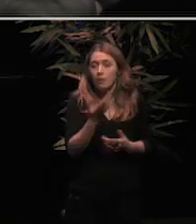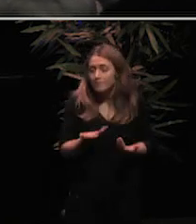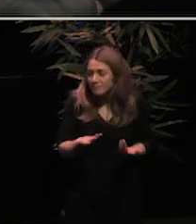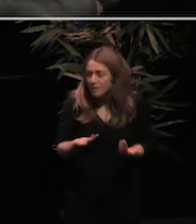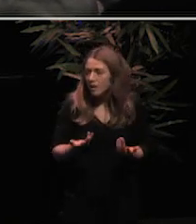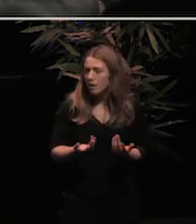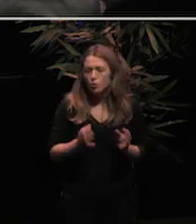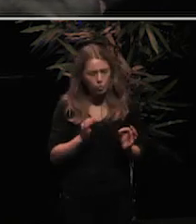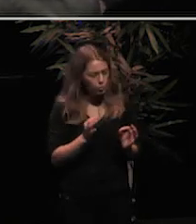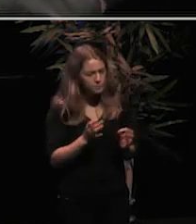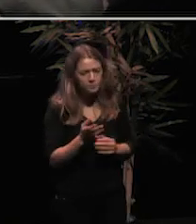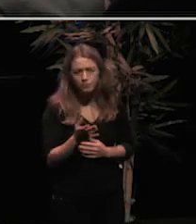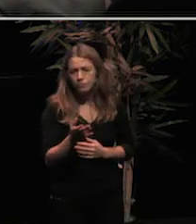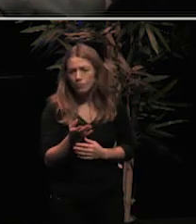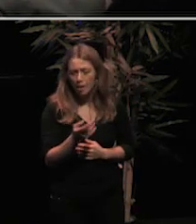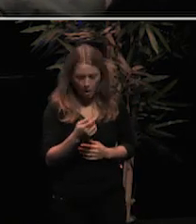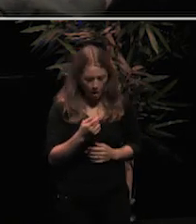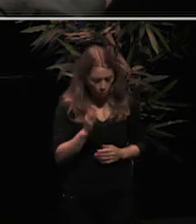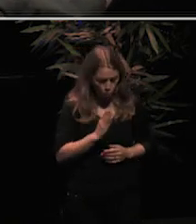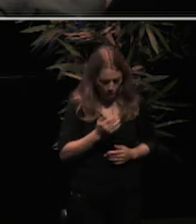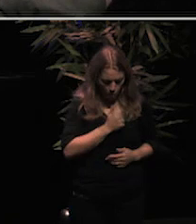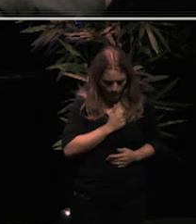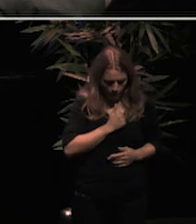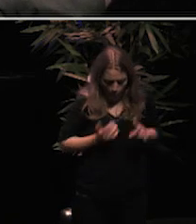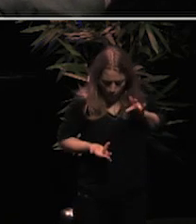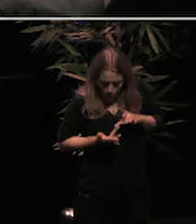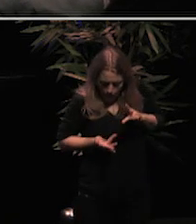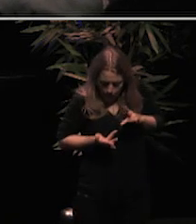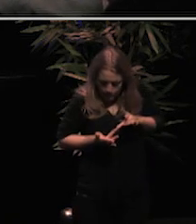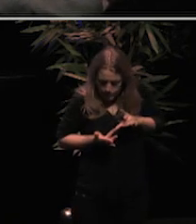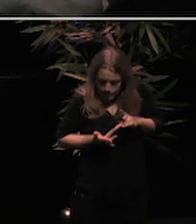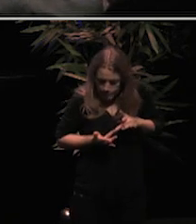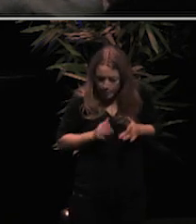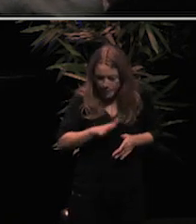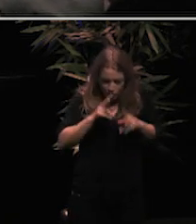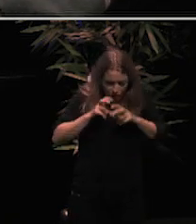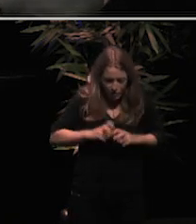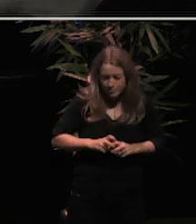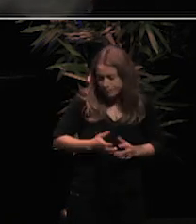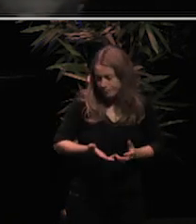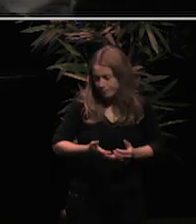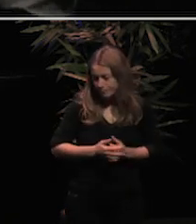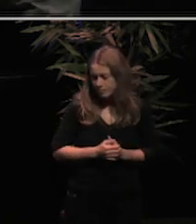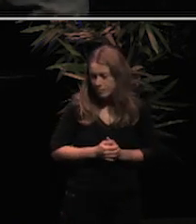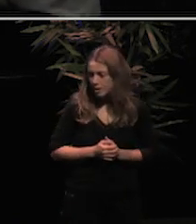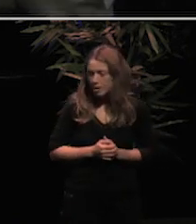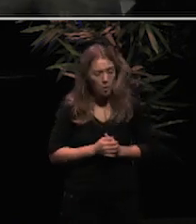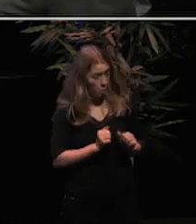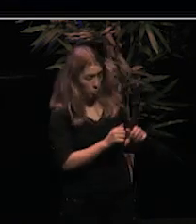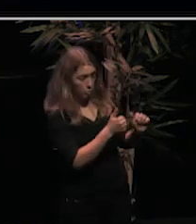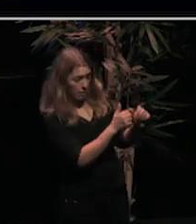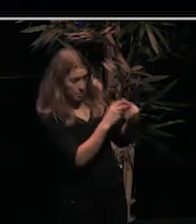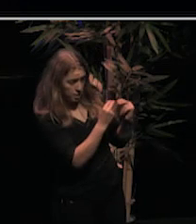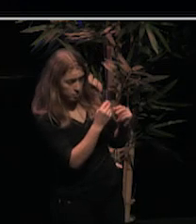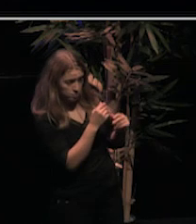donc il y a ce besoin de se connecter à soi qui est vraiment une recherche particulière. Est-ce que tu peux nous en parler un